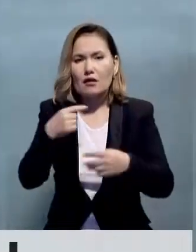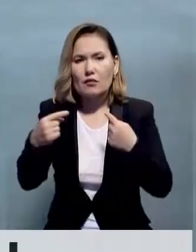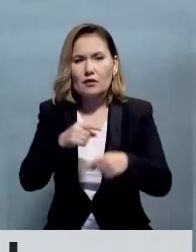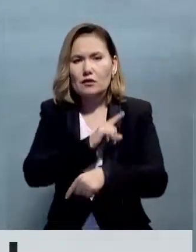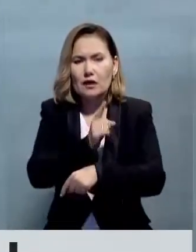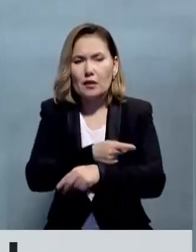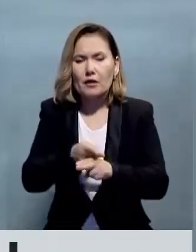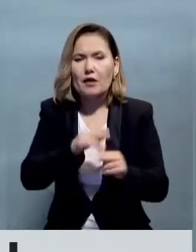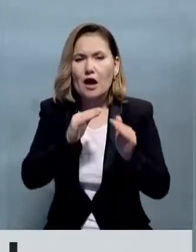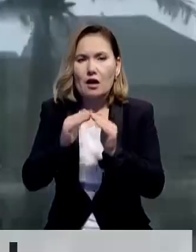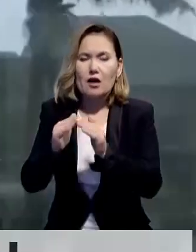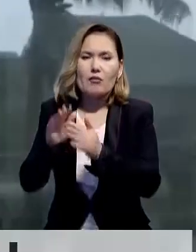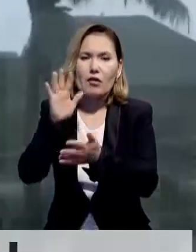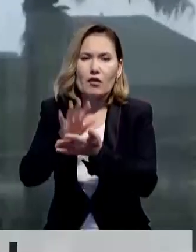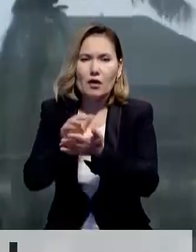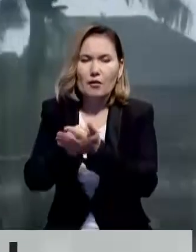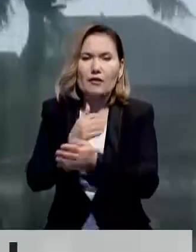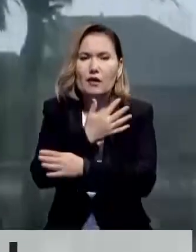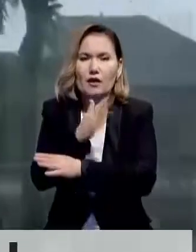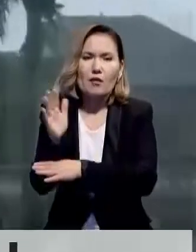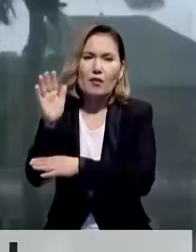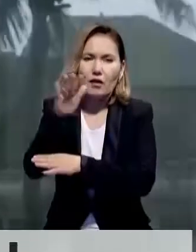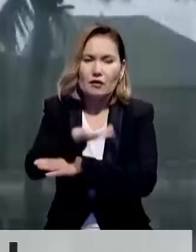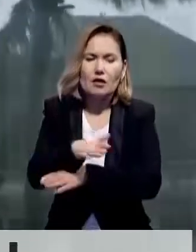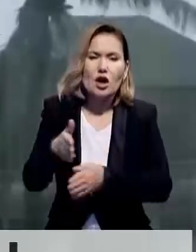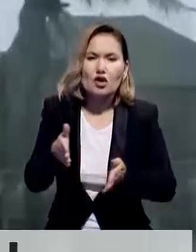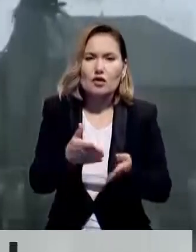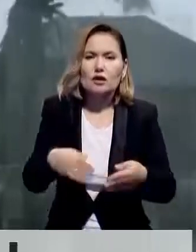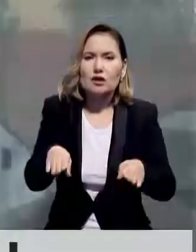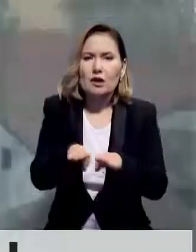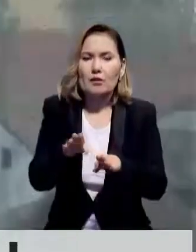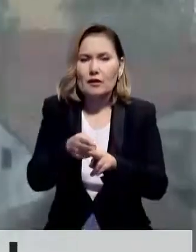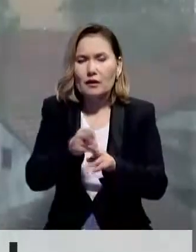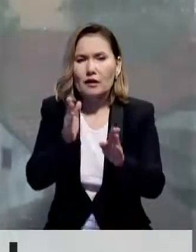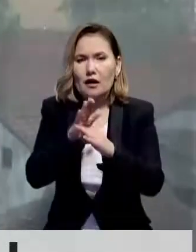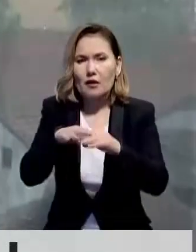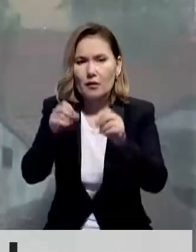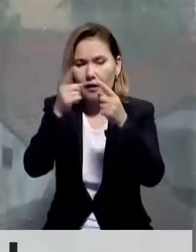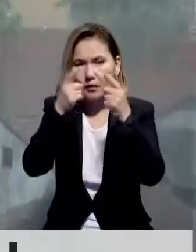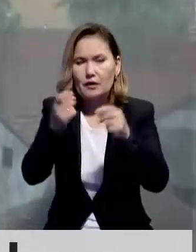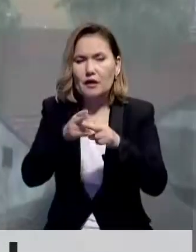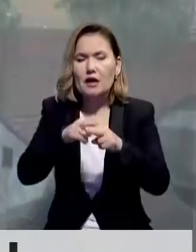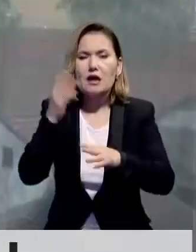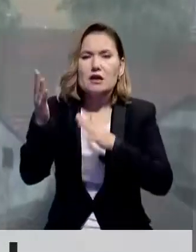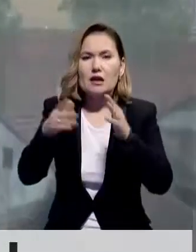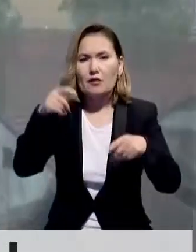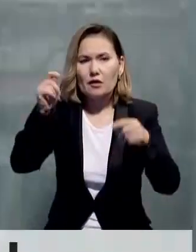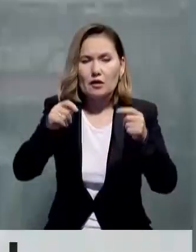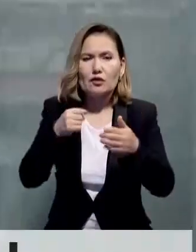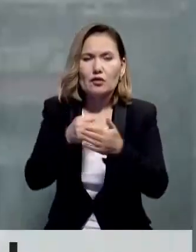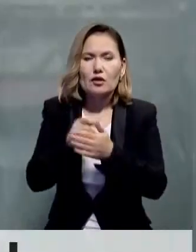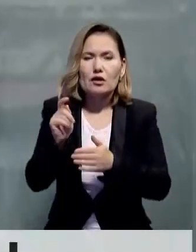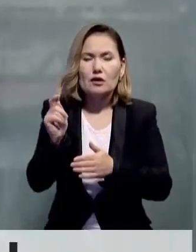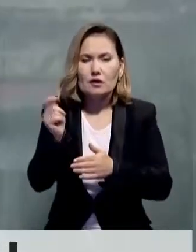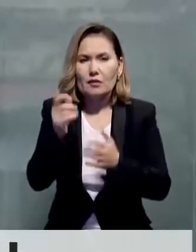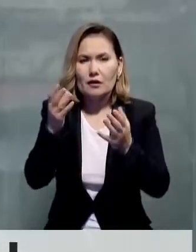салды. Ғимараттар құлап, түбірмен жұлынып кеткен ағаштар жолды жауып қалды. Синоптердің болжамынша жел мен нөсер жексенбіге дейін